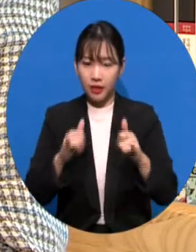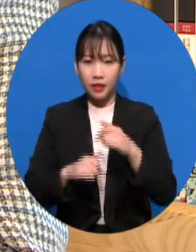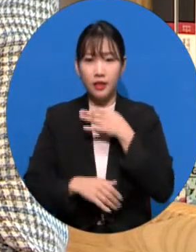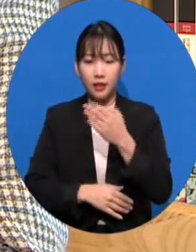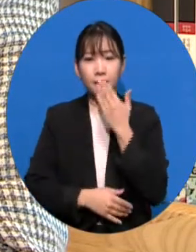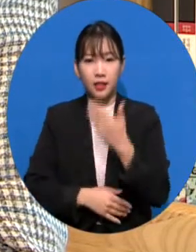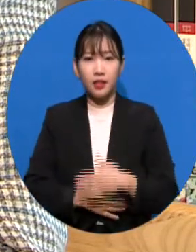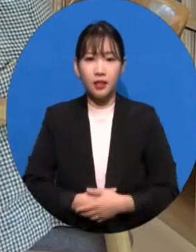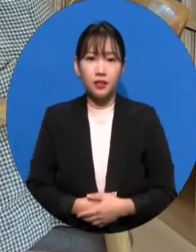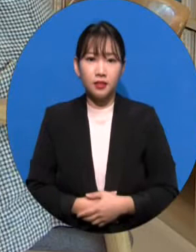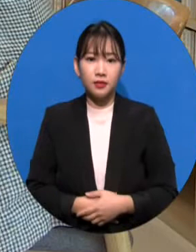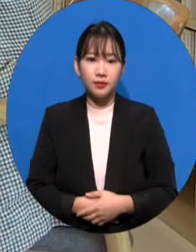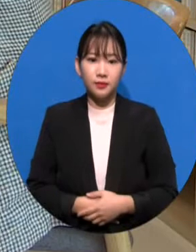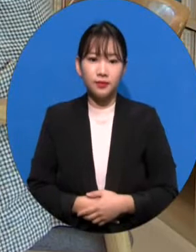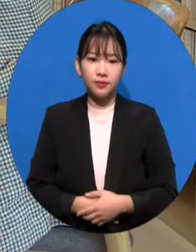수 있겠습니다.